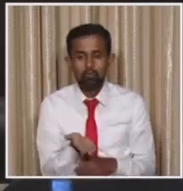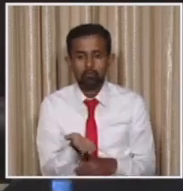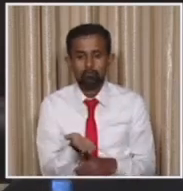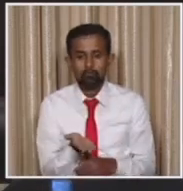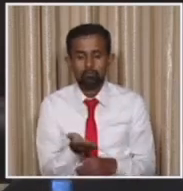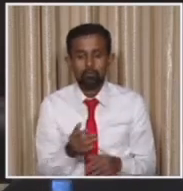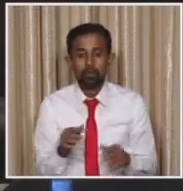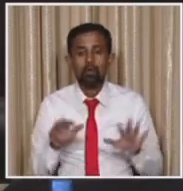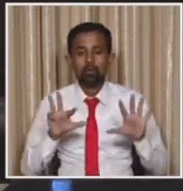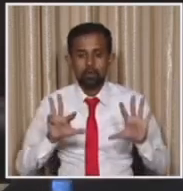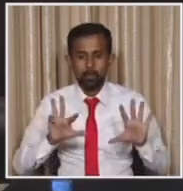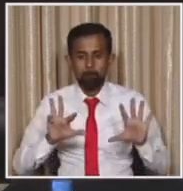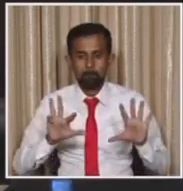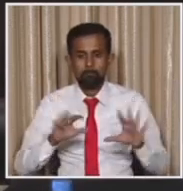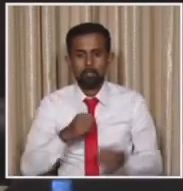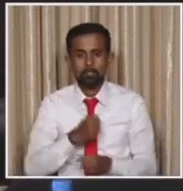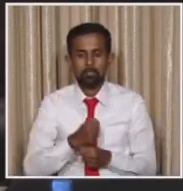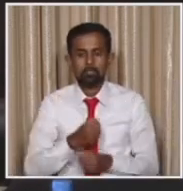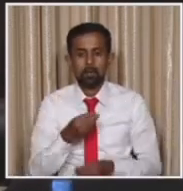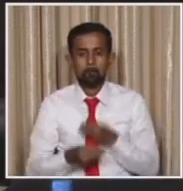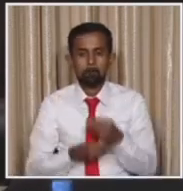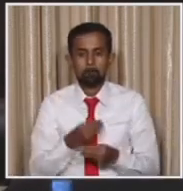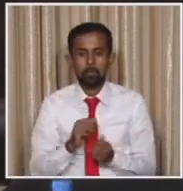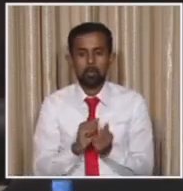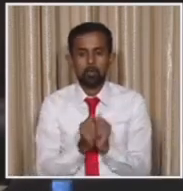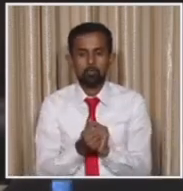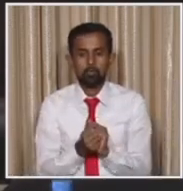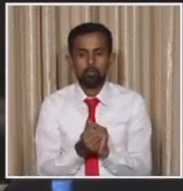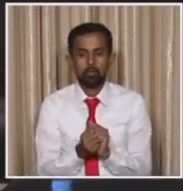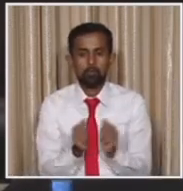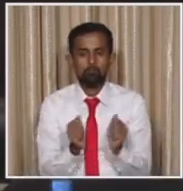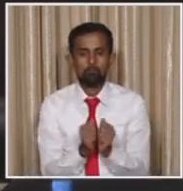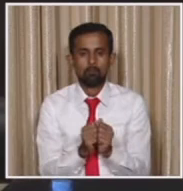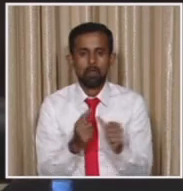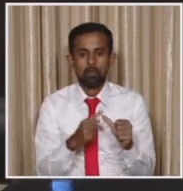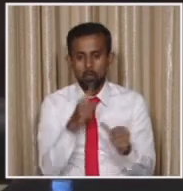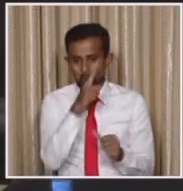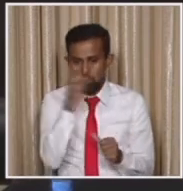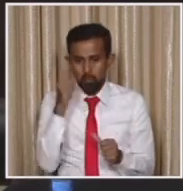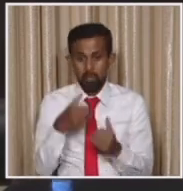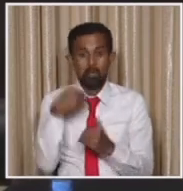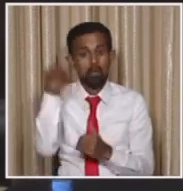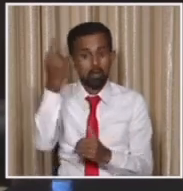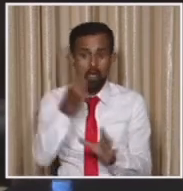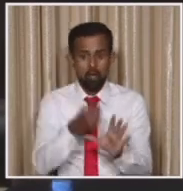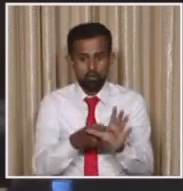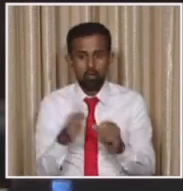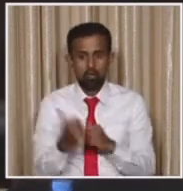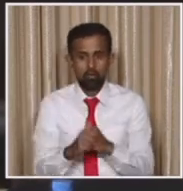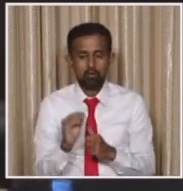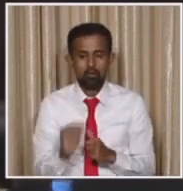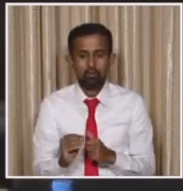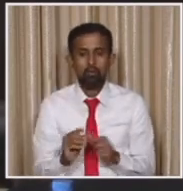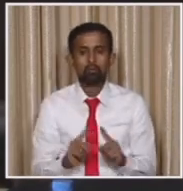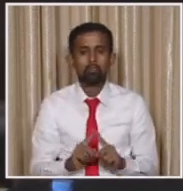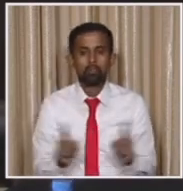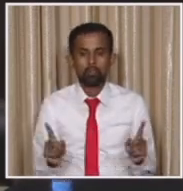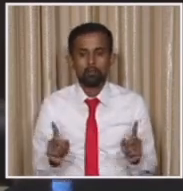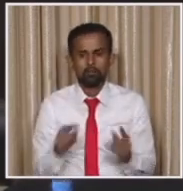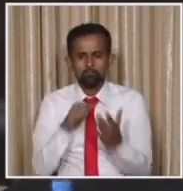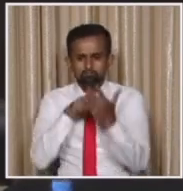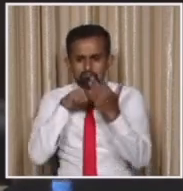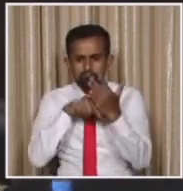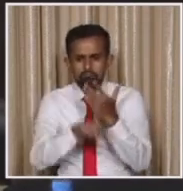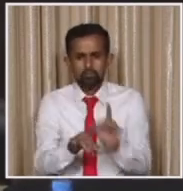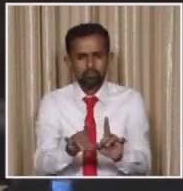තමයි 8 9 රාජ්‍ය ව්‍යවසාය ප්‍රතිසංස්කරණ ප්‍රතිපත්තියක් අගෝස්තු මාසේ එන අවුරුද්ද වෙනකොට හදන්න ඕන. 10